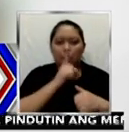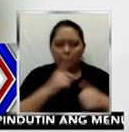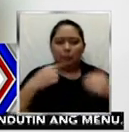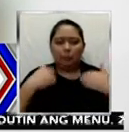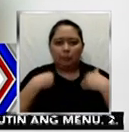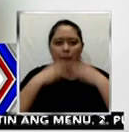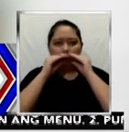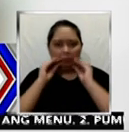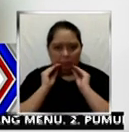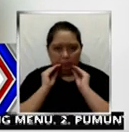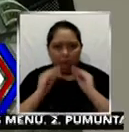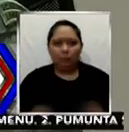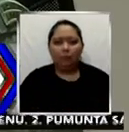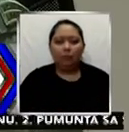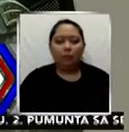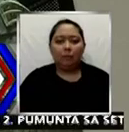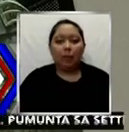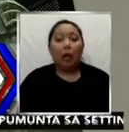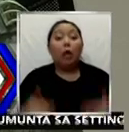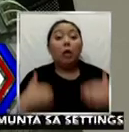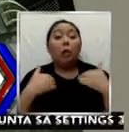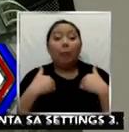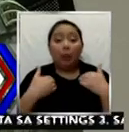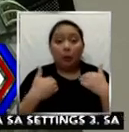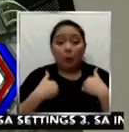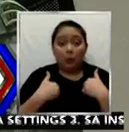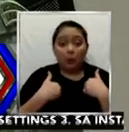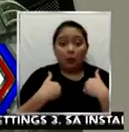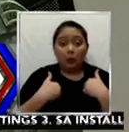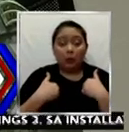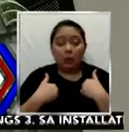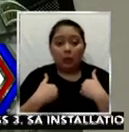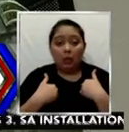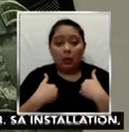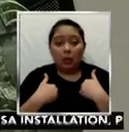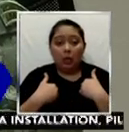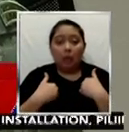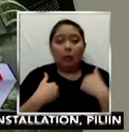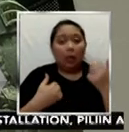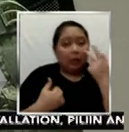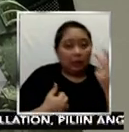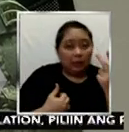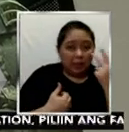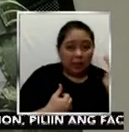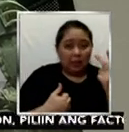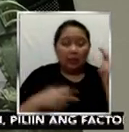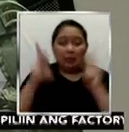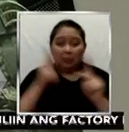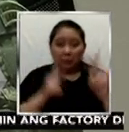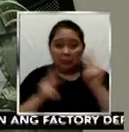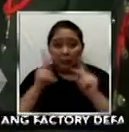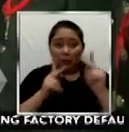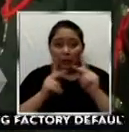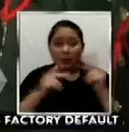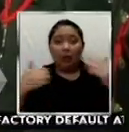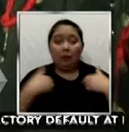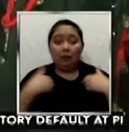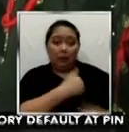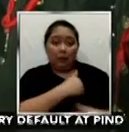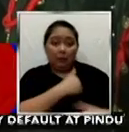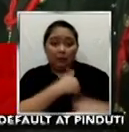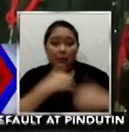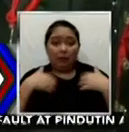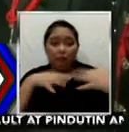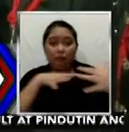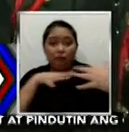mga armadong lalaki nakita sa lugar. Malungkot, pero ang masasabi lang po natin ay ginawa nila ang kanilang